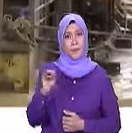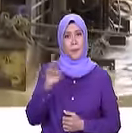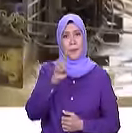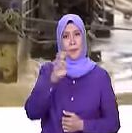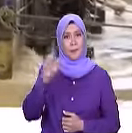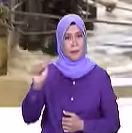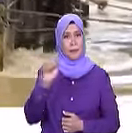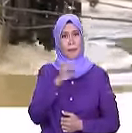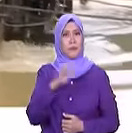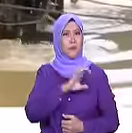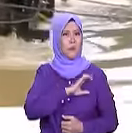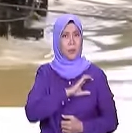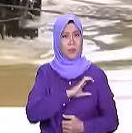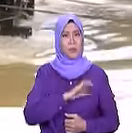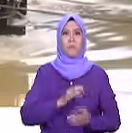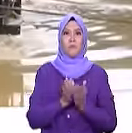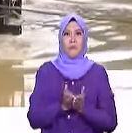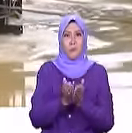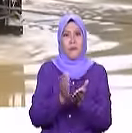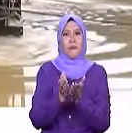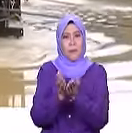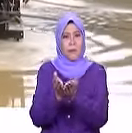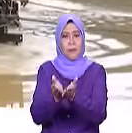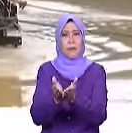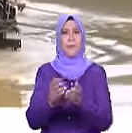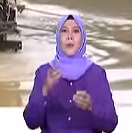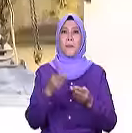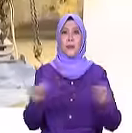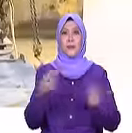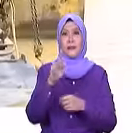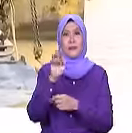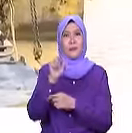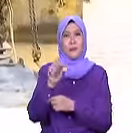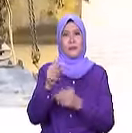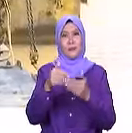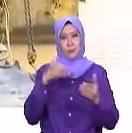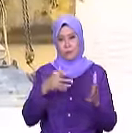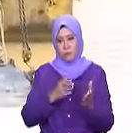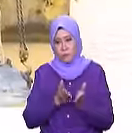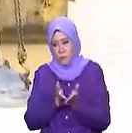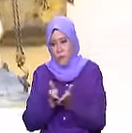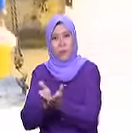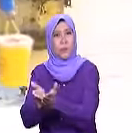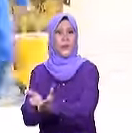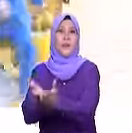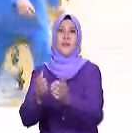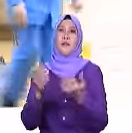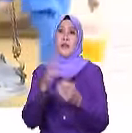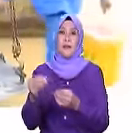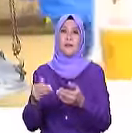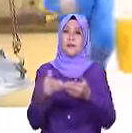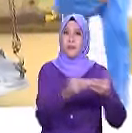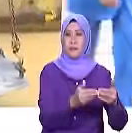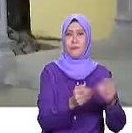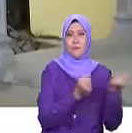rela serta polis menaiki feri di jeti Pasir Klang sebelum meneruskan perjalanan menaiki kenderaan pacuan